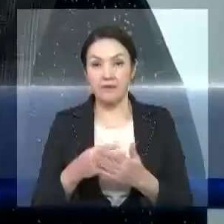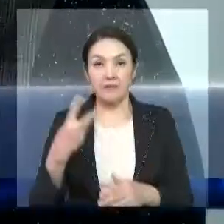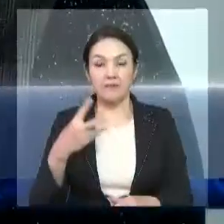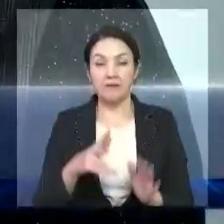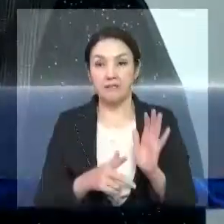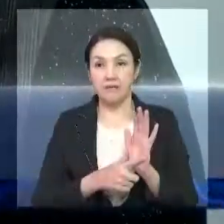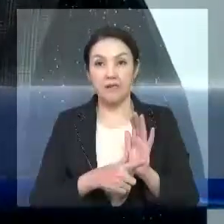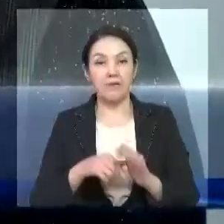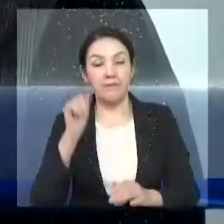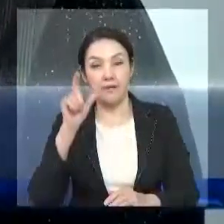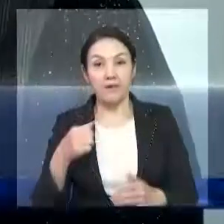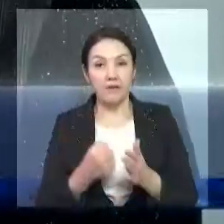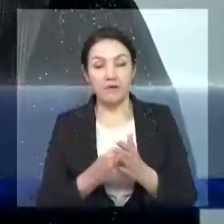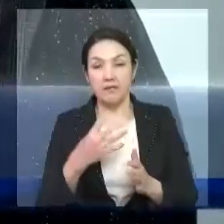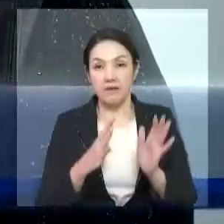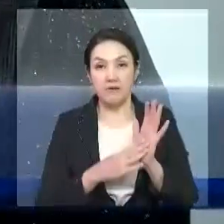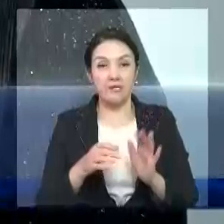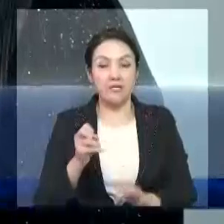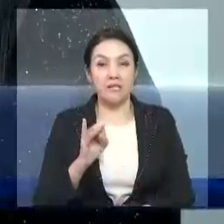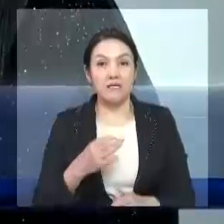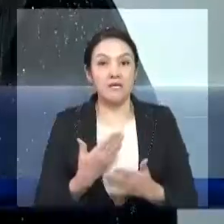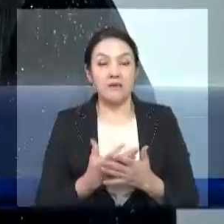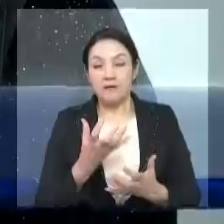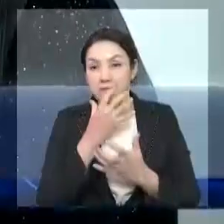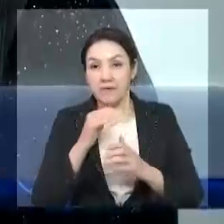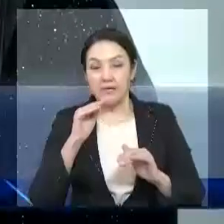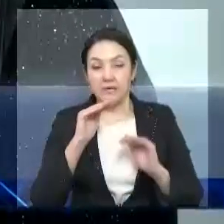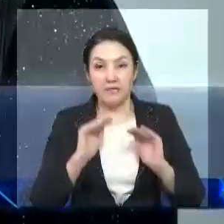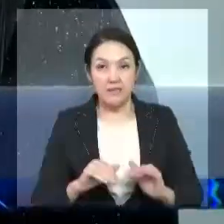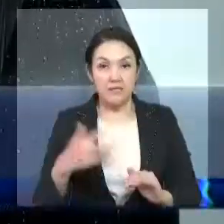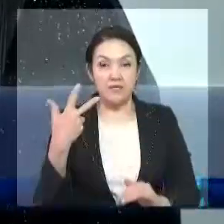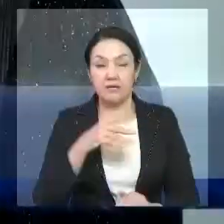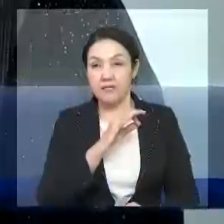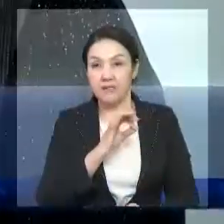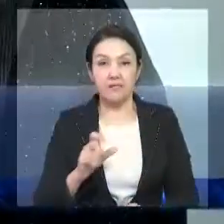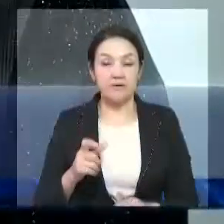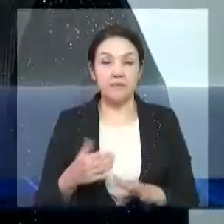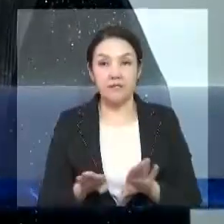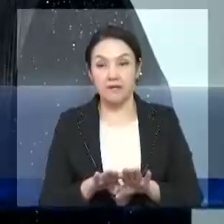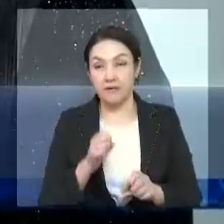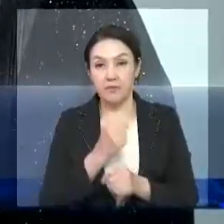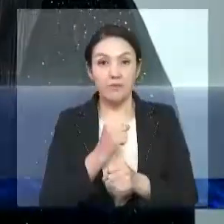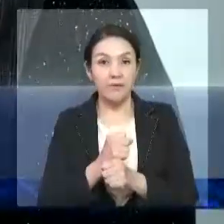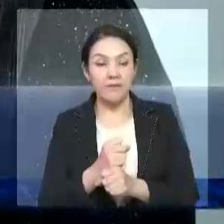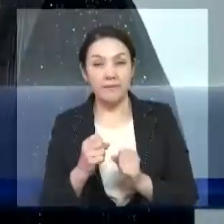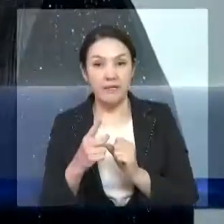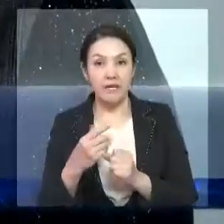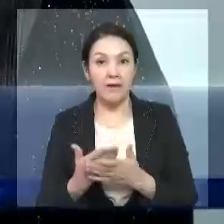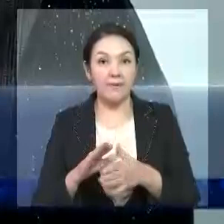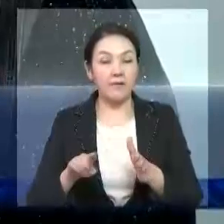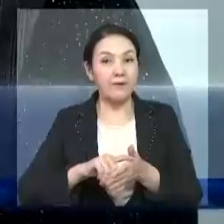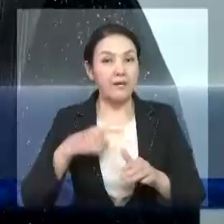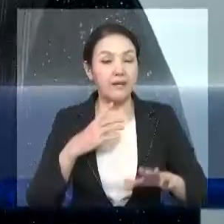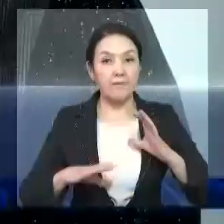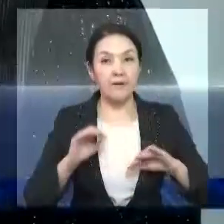27 градусов для учеников до 9 класса, а при температуре ниже 30 градусов для учащихся 10-11 классов и